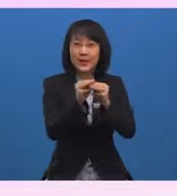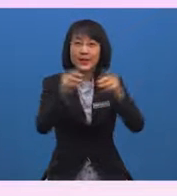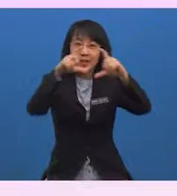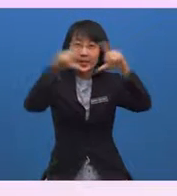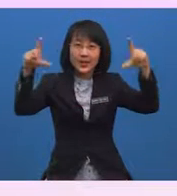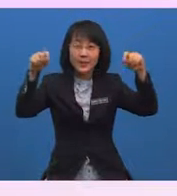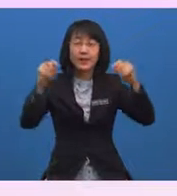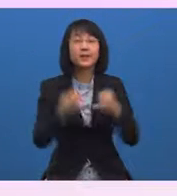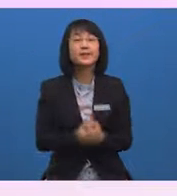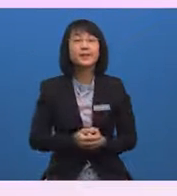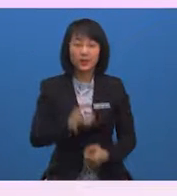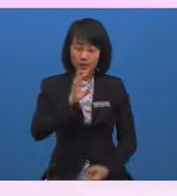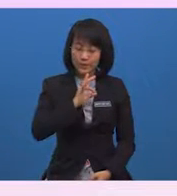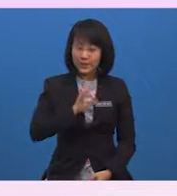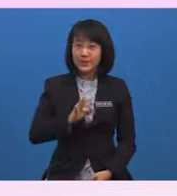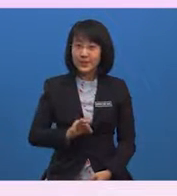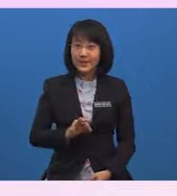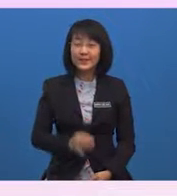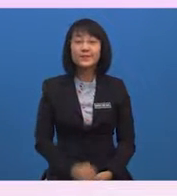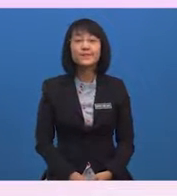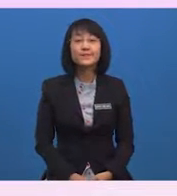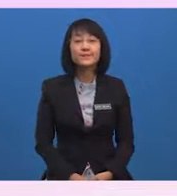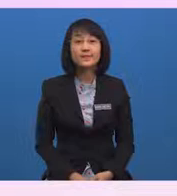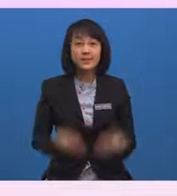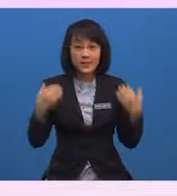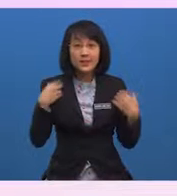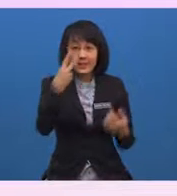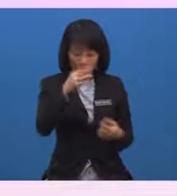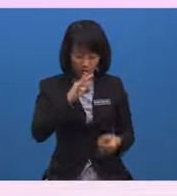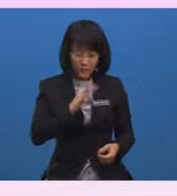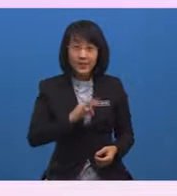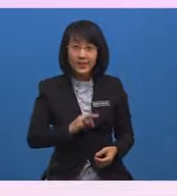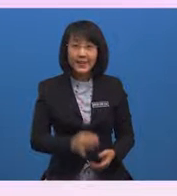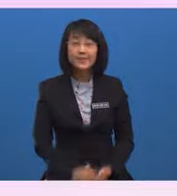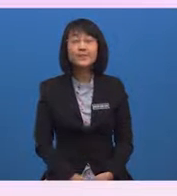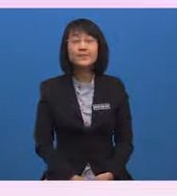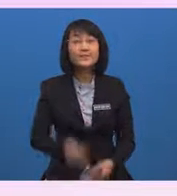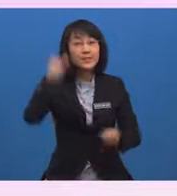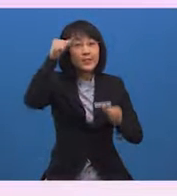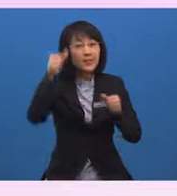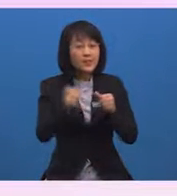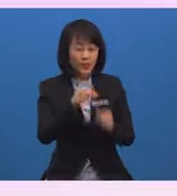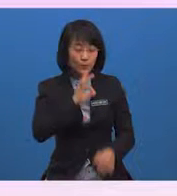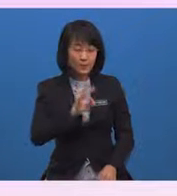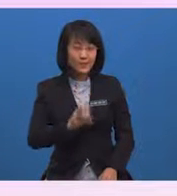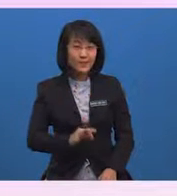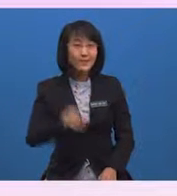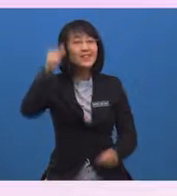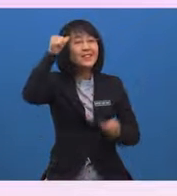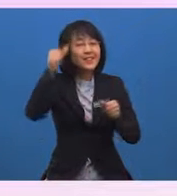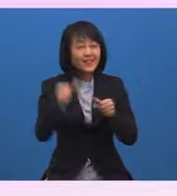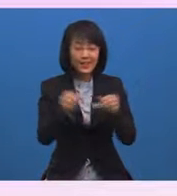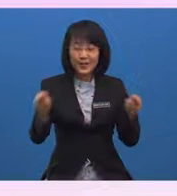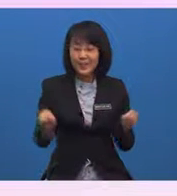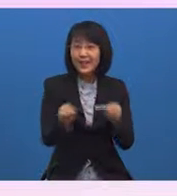Butang baju, murid-murid pernah lihat butang baju kan? Ingat butang baju, ingatlah